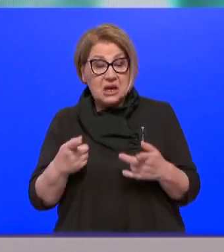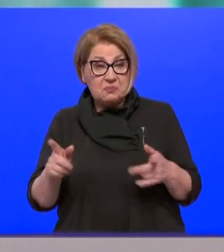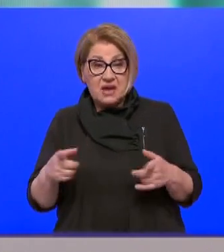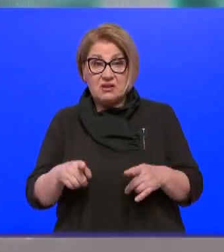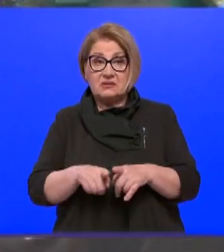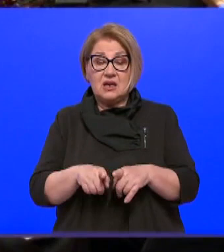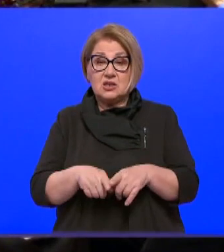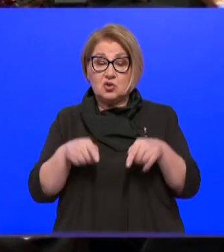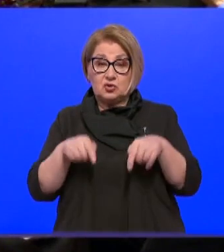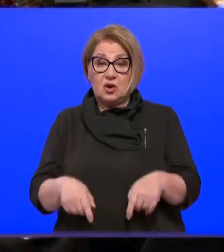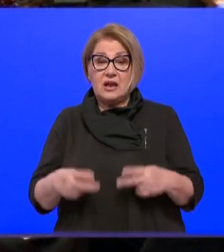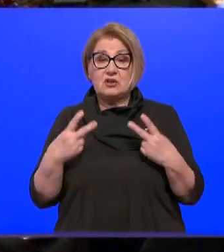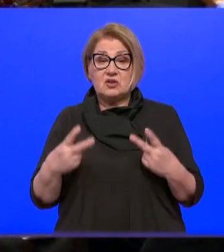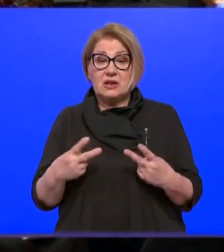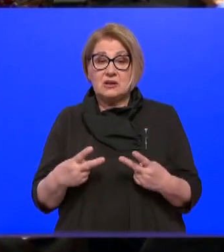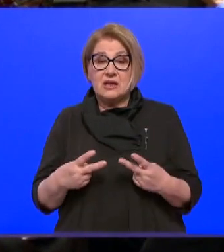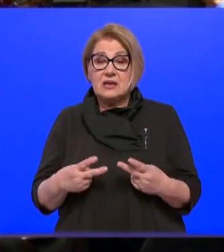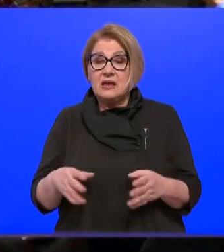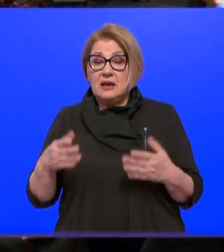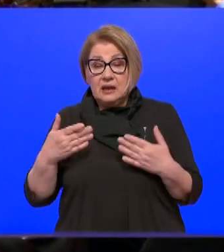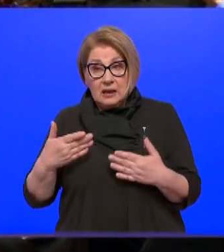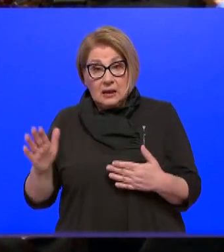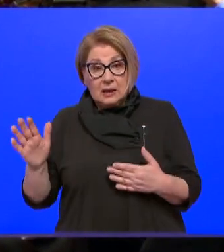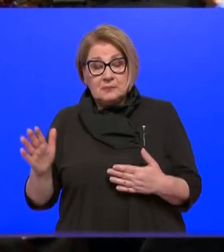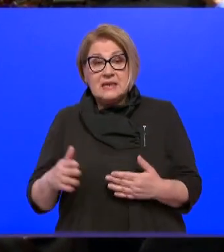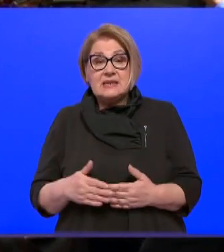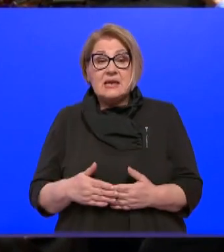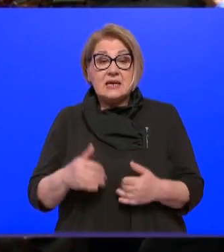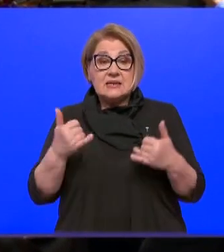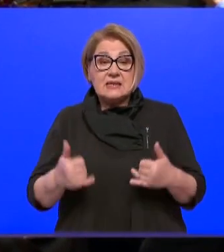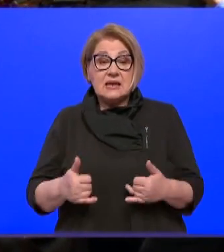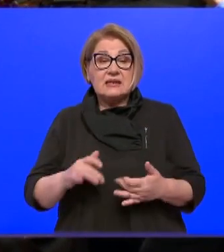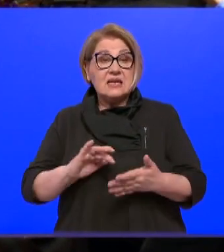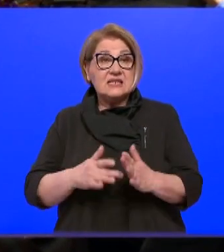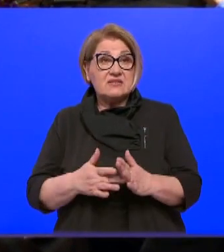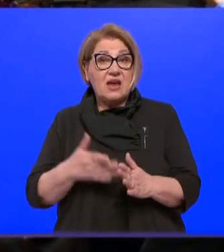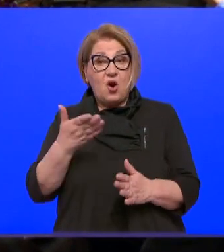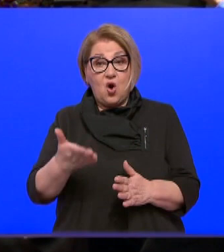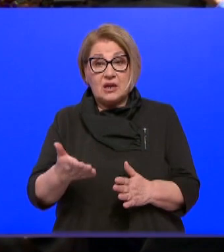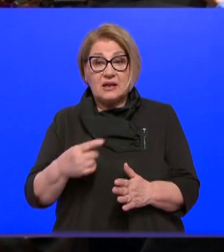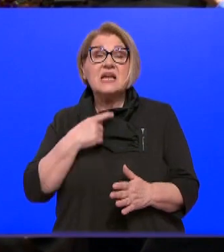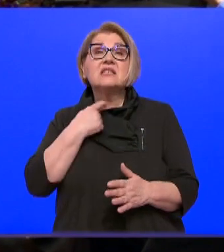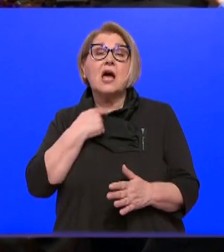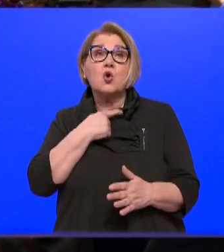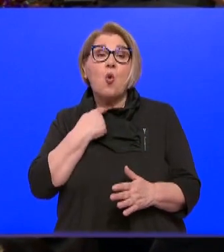ona najveća vrednota zbora, rušenje stigme. I sada svi laringektomirane osobe zovu ne oni s rupom na vratu, nego oni